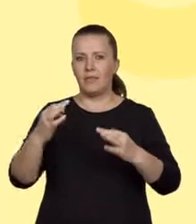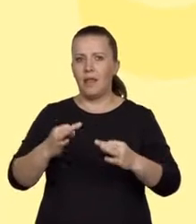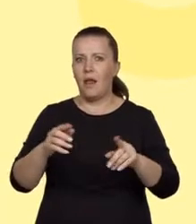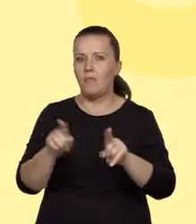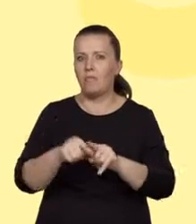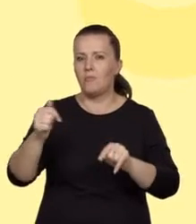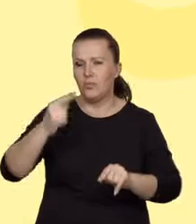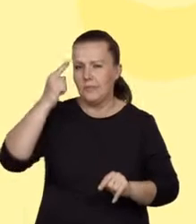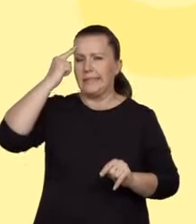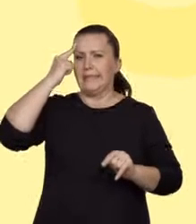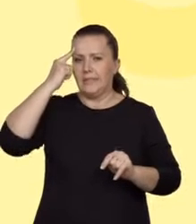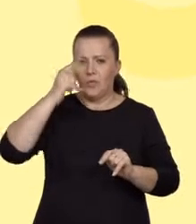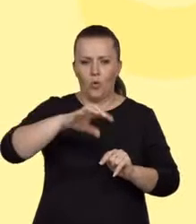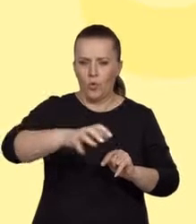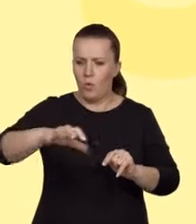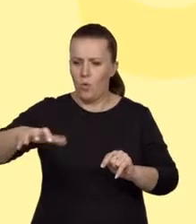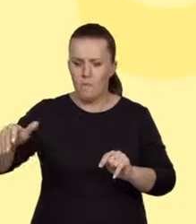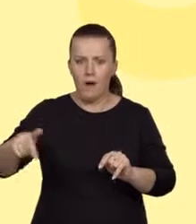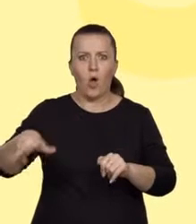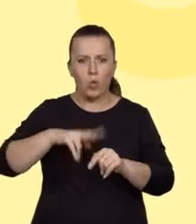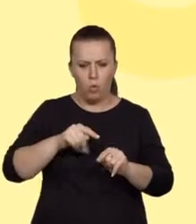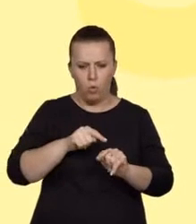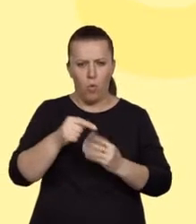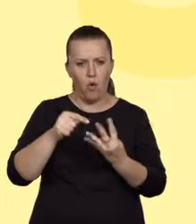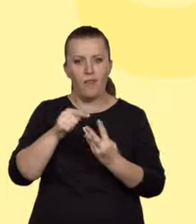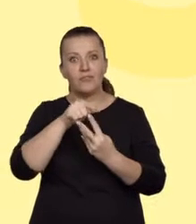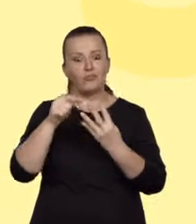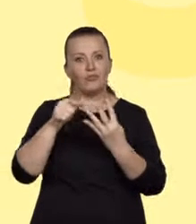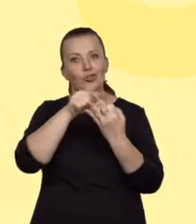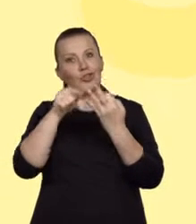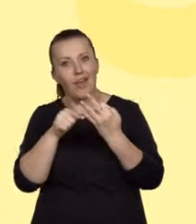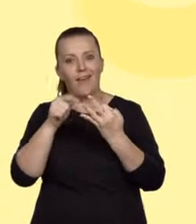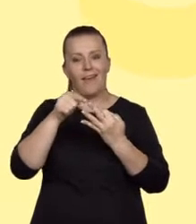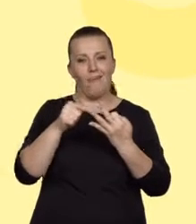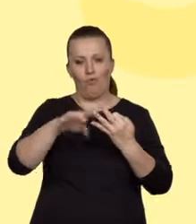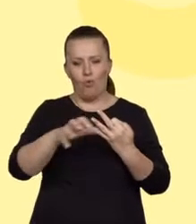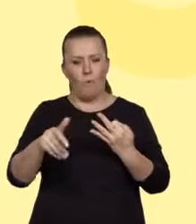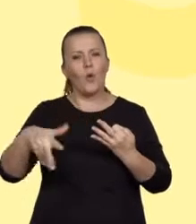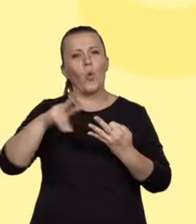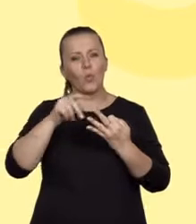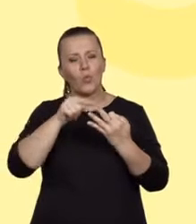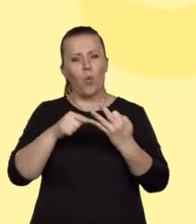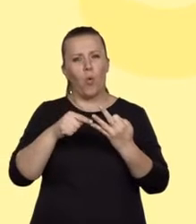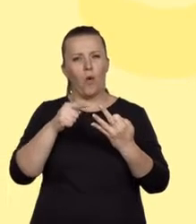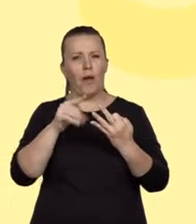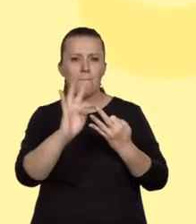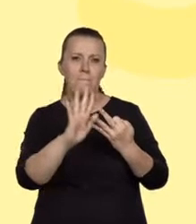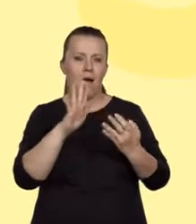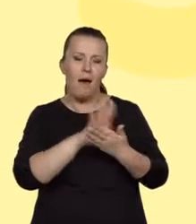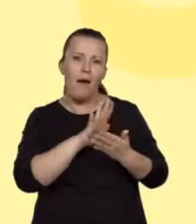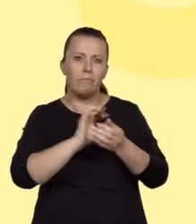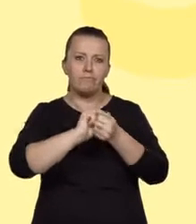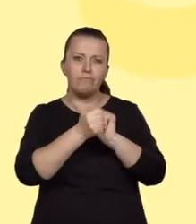sobie, która z trzech pozostałych do identyfikacji substancji po dodaniu do niej wodorotlenku miedzi 2 przyjmie